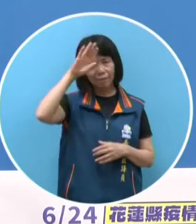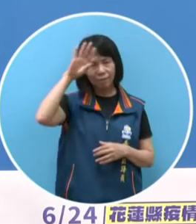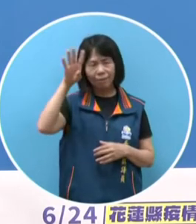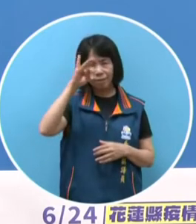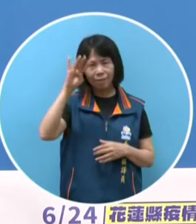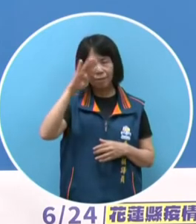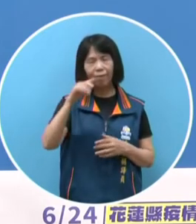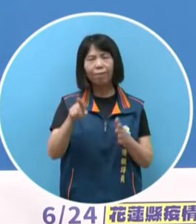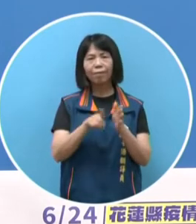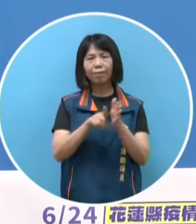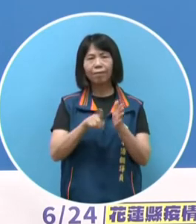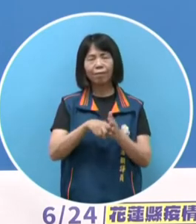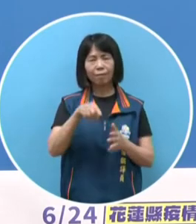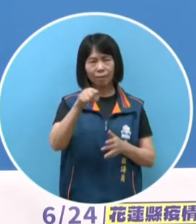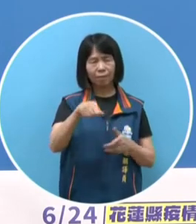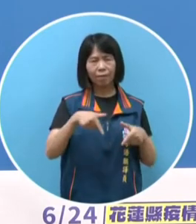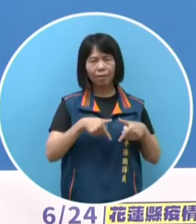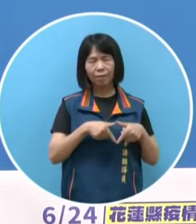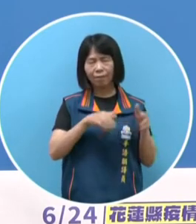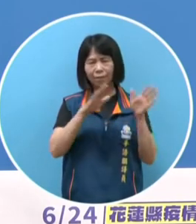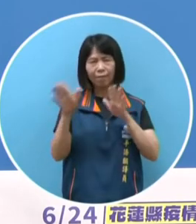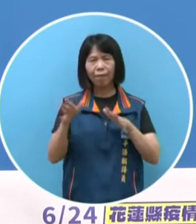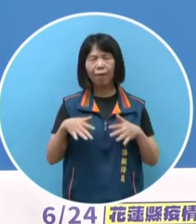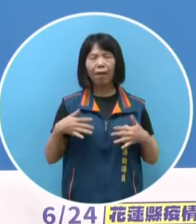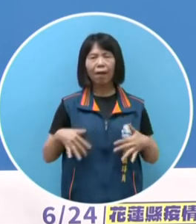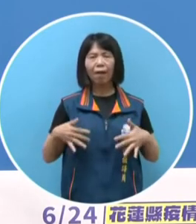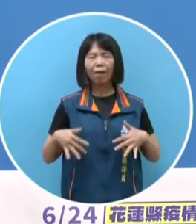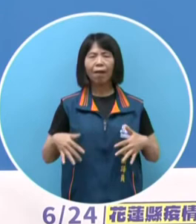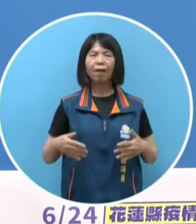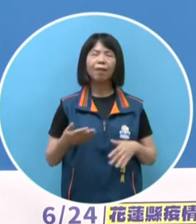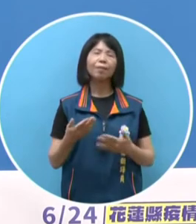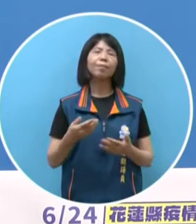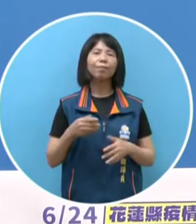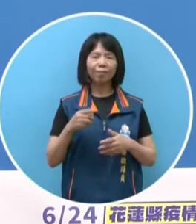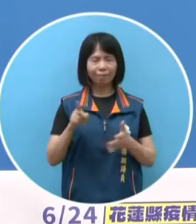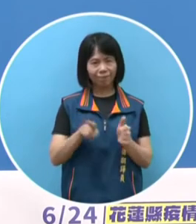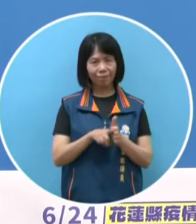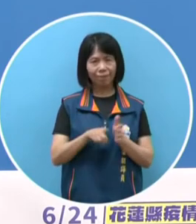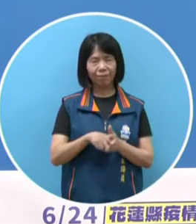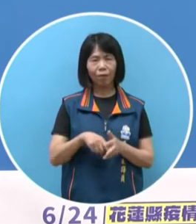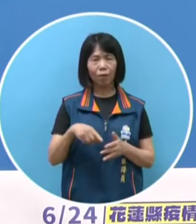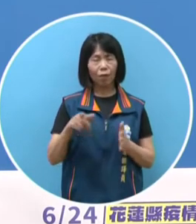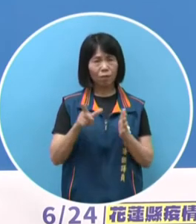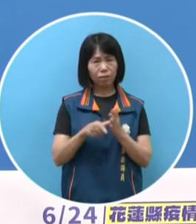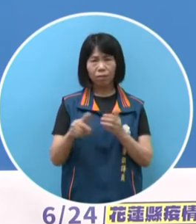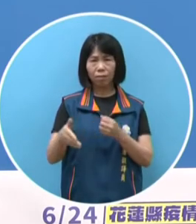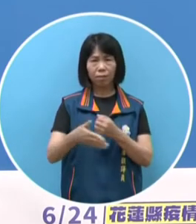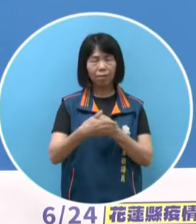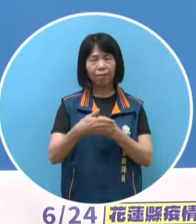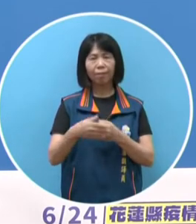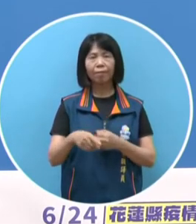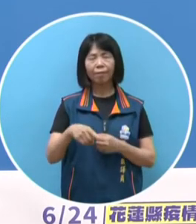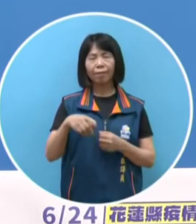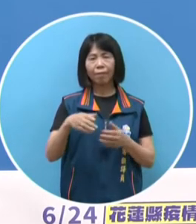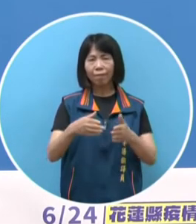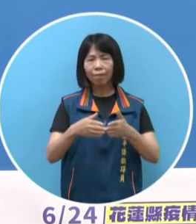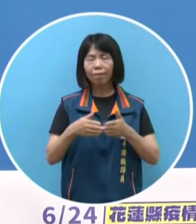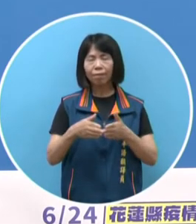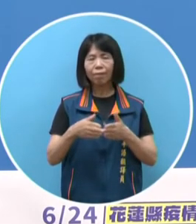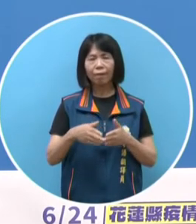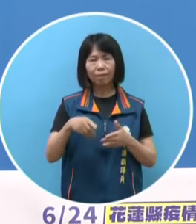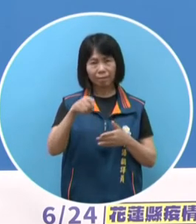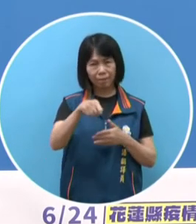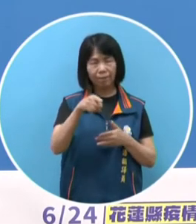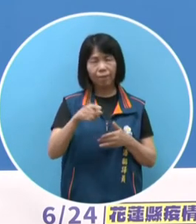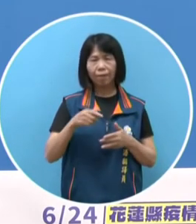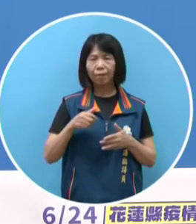候，其实也是他心情最慌张的时候，而我们珍惜时间，所以需要这个确诊